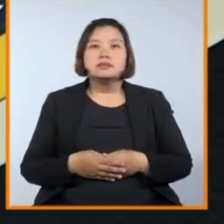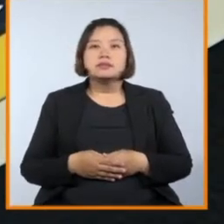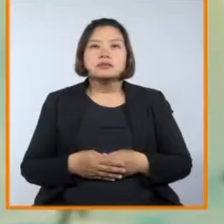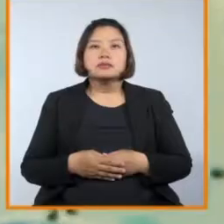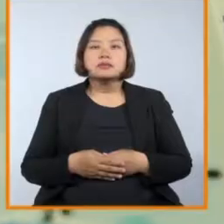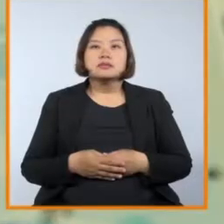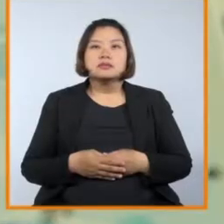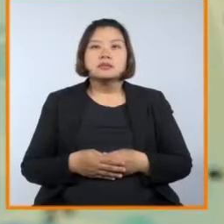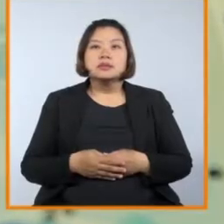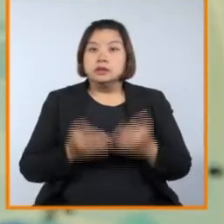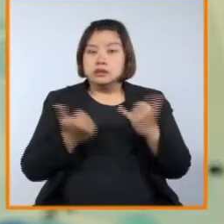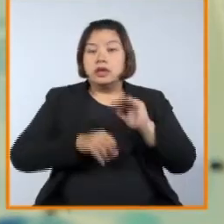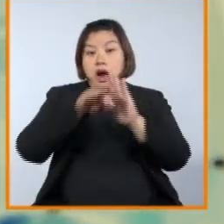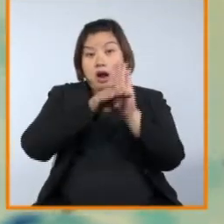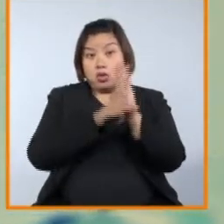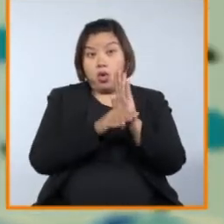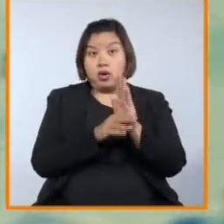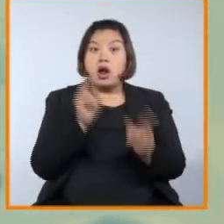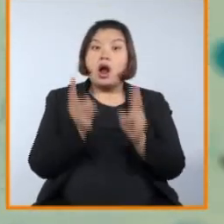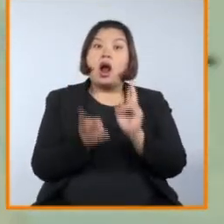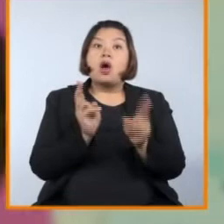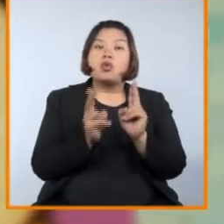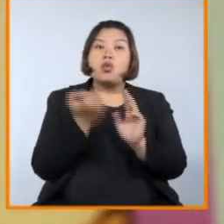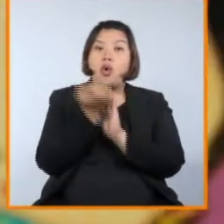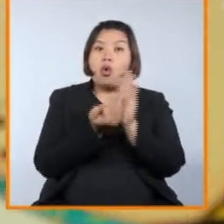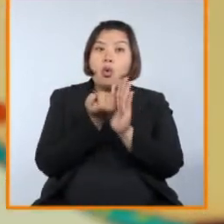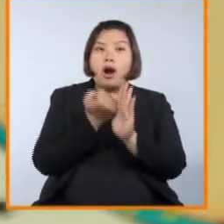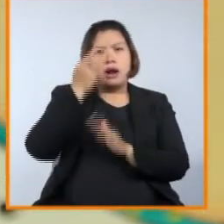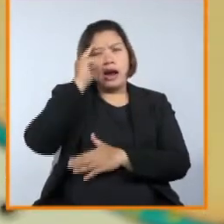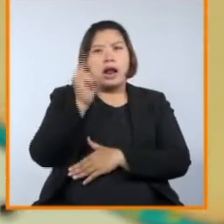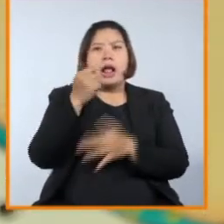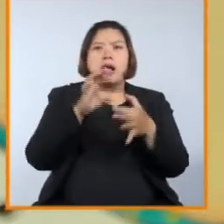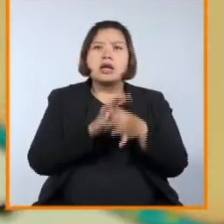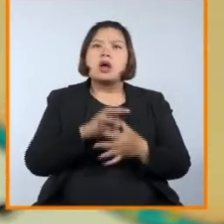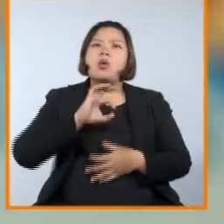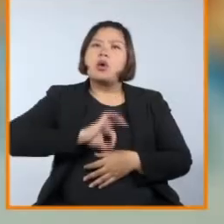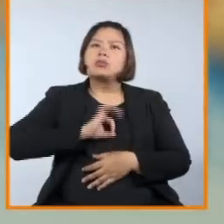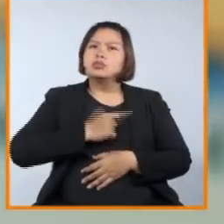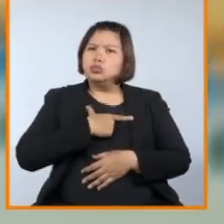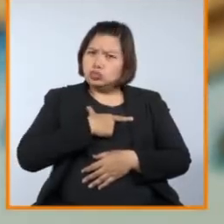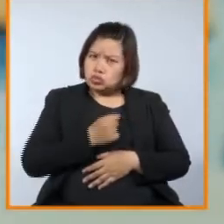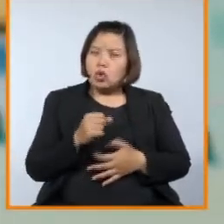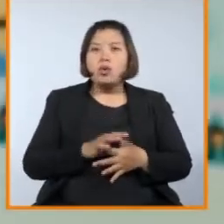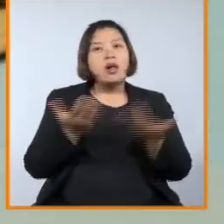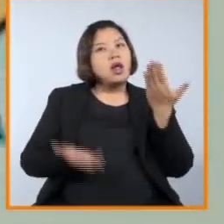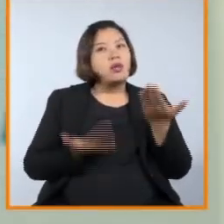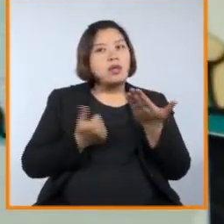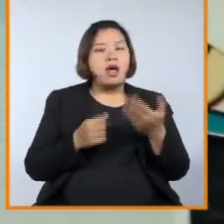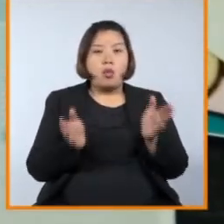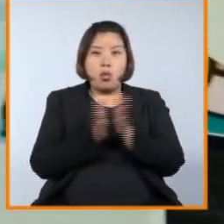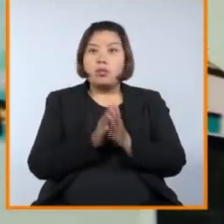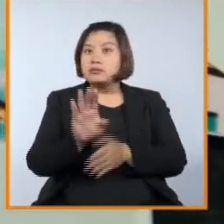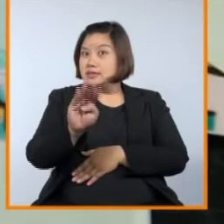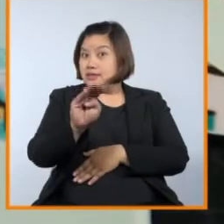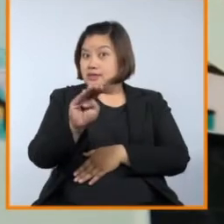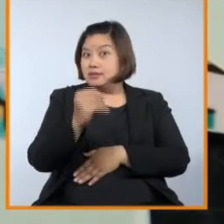สำหรับขั้นตอนการทำนั้นต้องเริ่มมาจากการหาแรงบันดาลใจในการวาดรูปที่มีเอกลักษณ์และบุคลิกถึง40แบบเพื่อส่